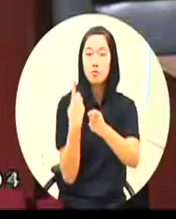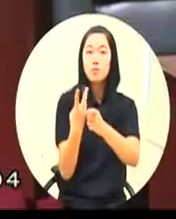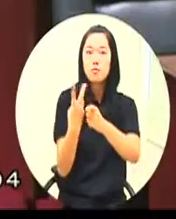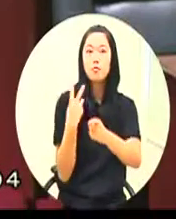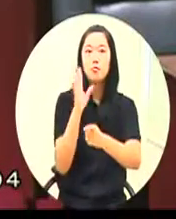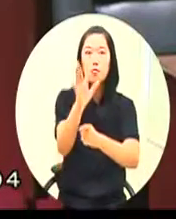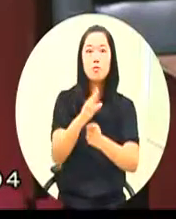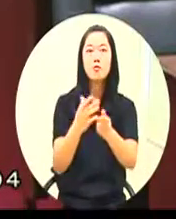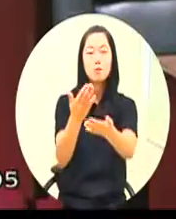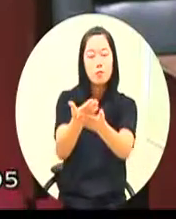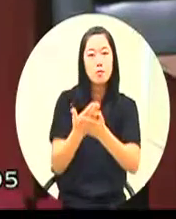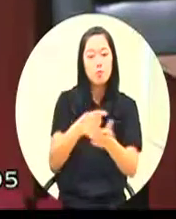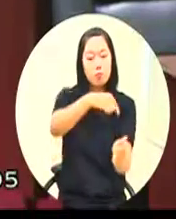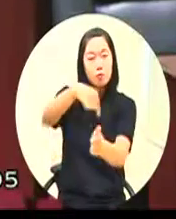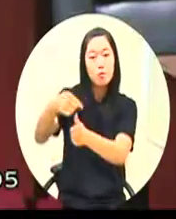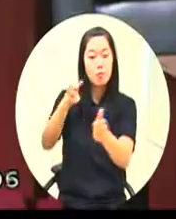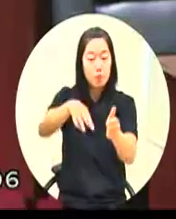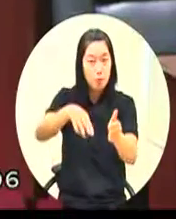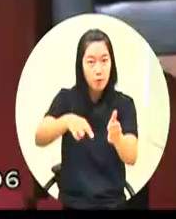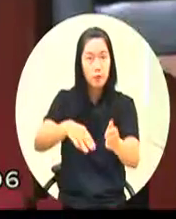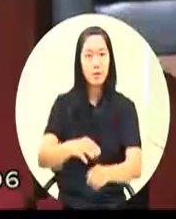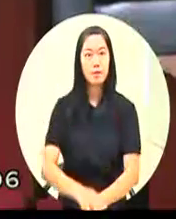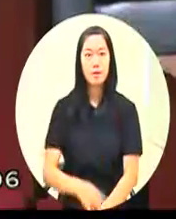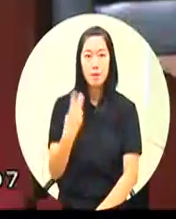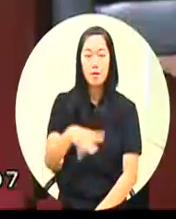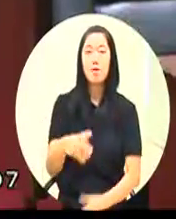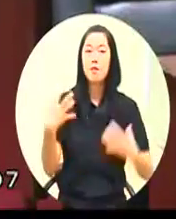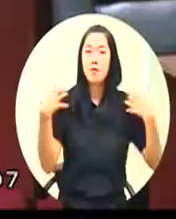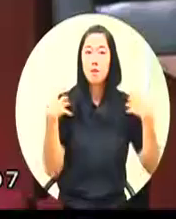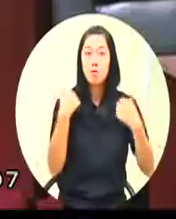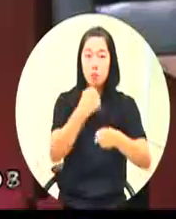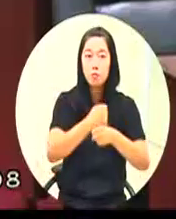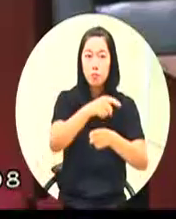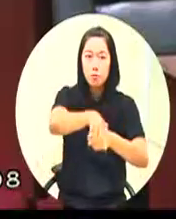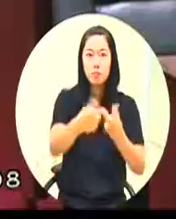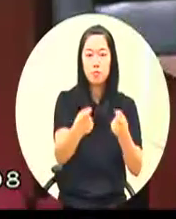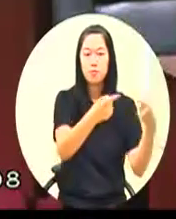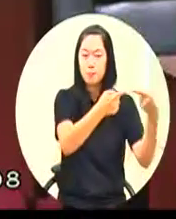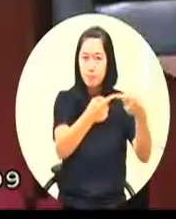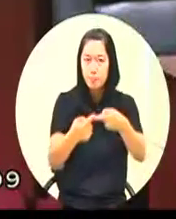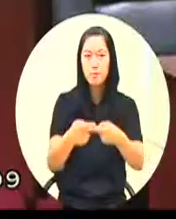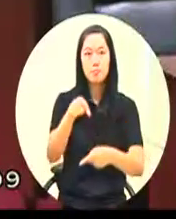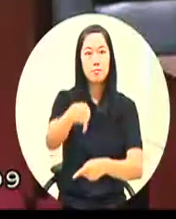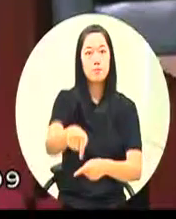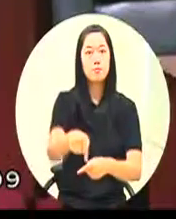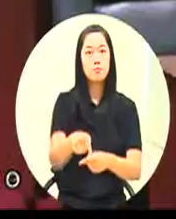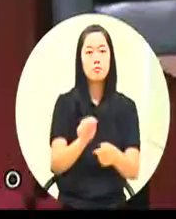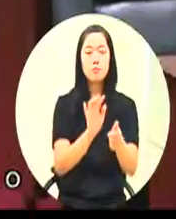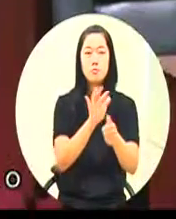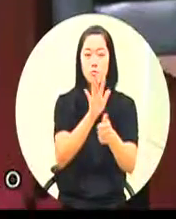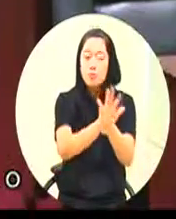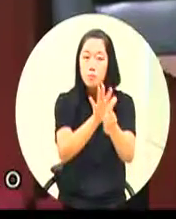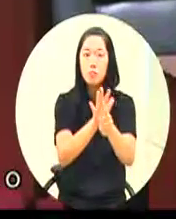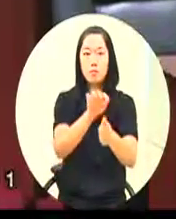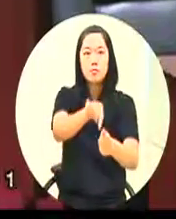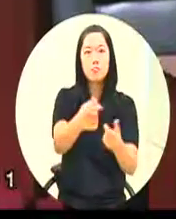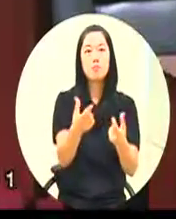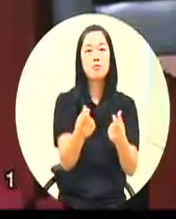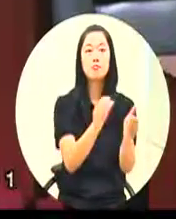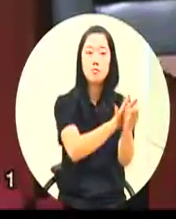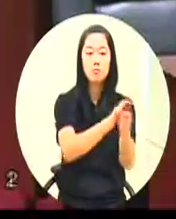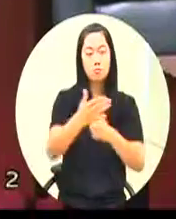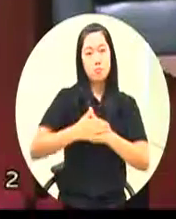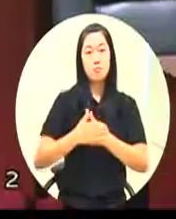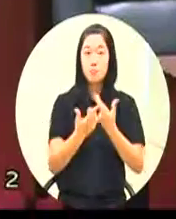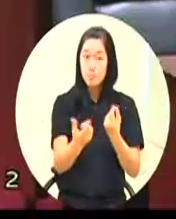望相关负责这个业务的也要持续啦，因为这个东西是利人利己，因为你会没有用，要你旁边的会